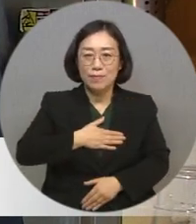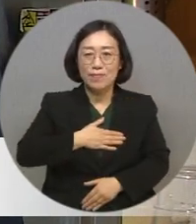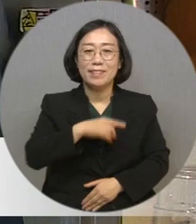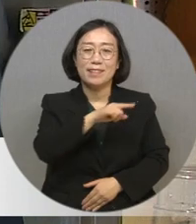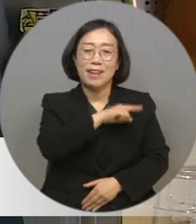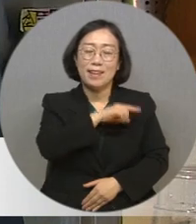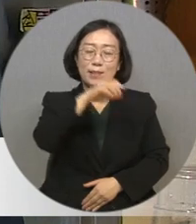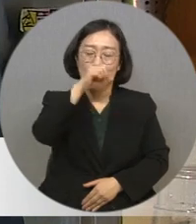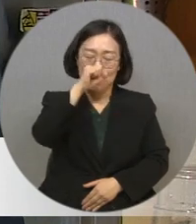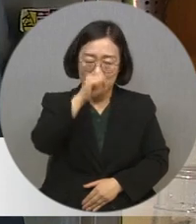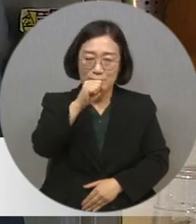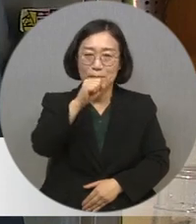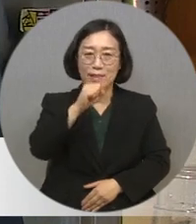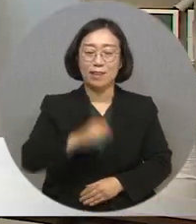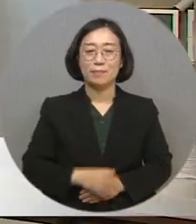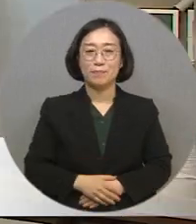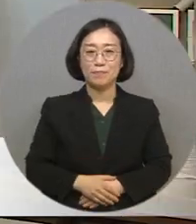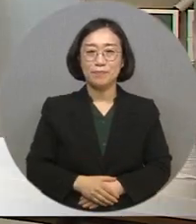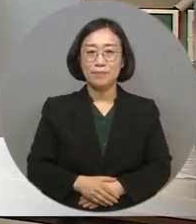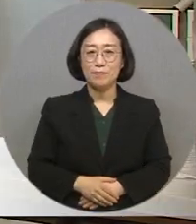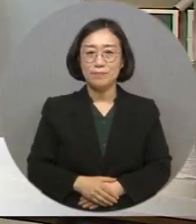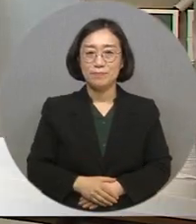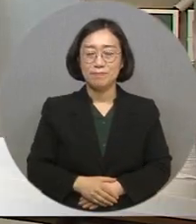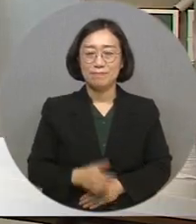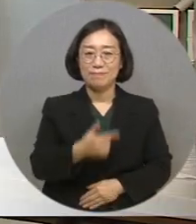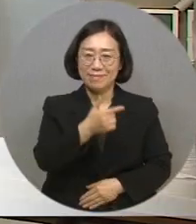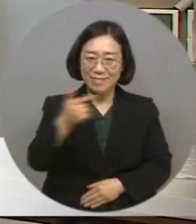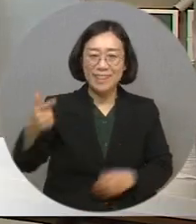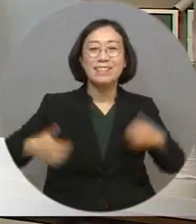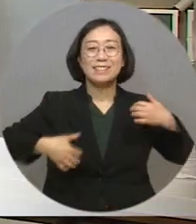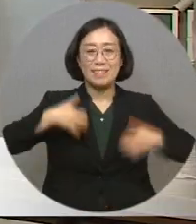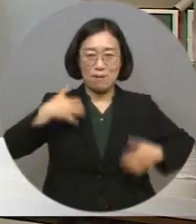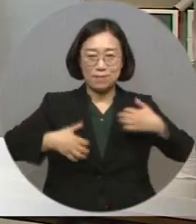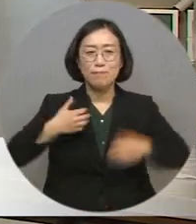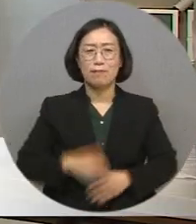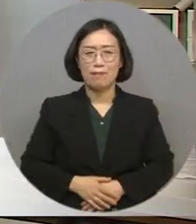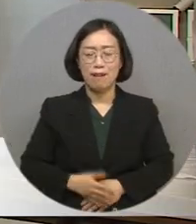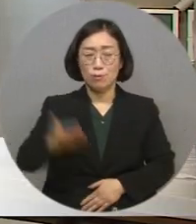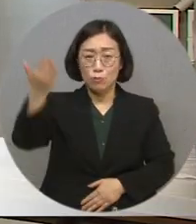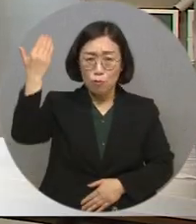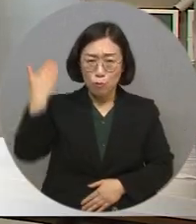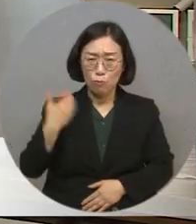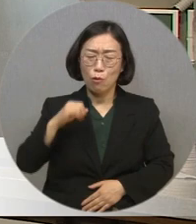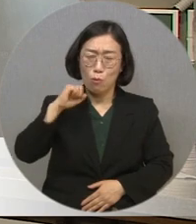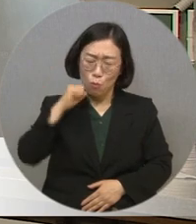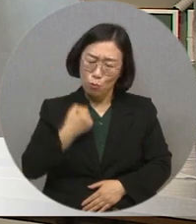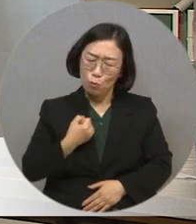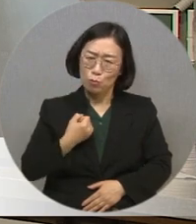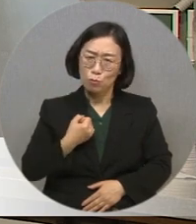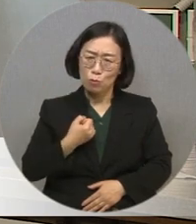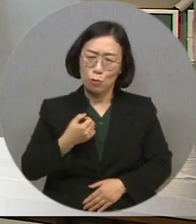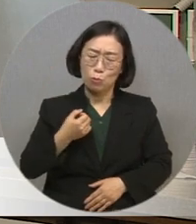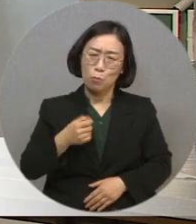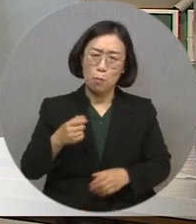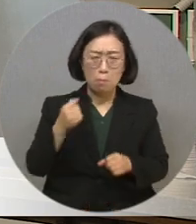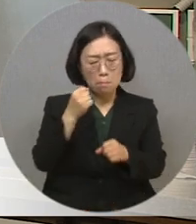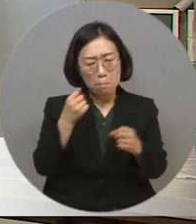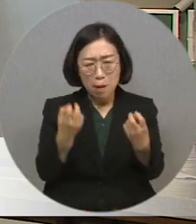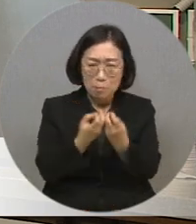네, 기분이 좋습니다. 매우 즐겁습니다. 이전에 했던 어려운 레시피